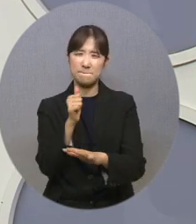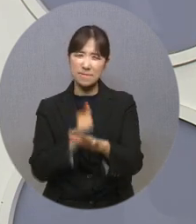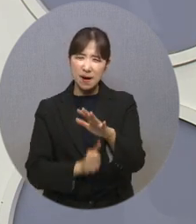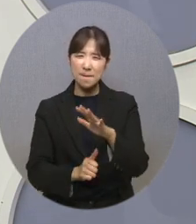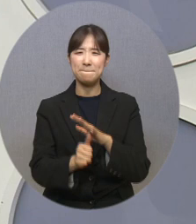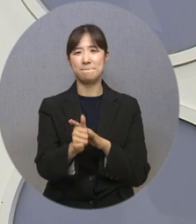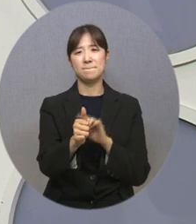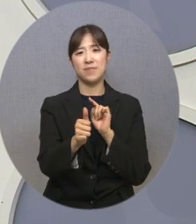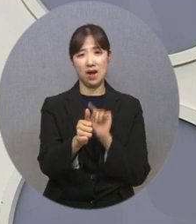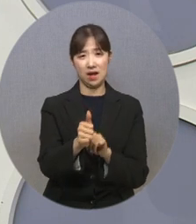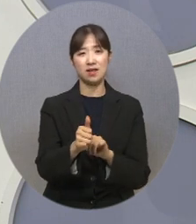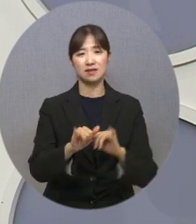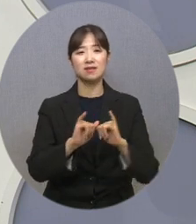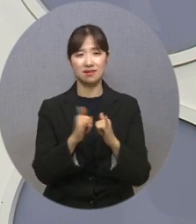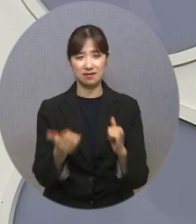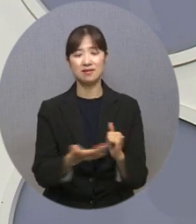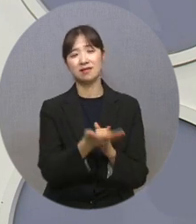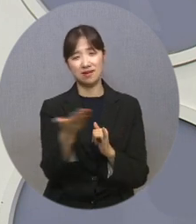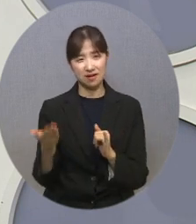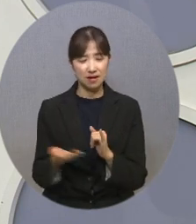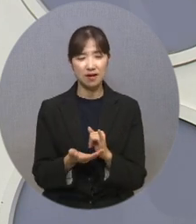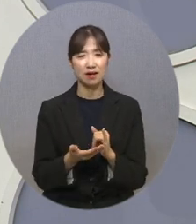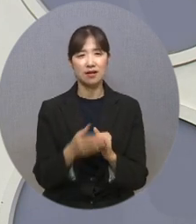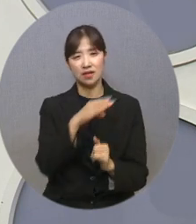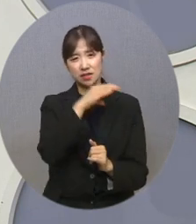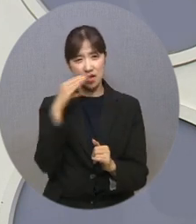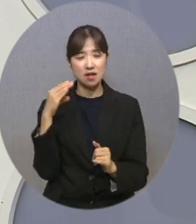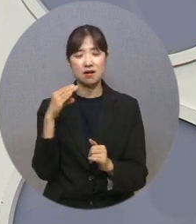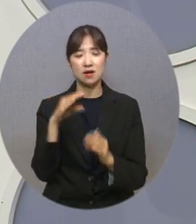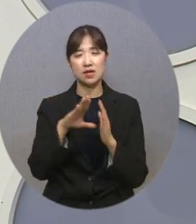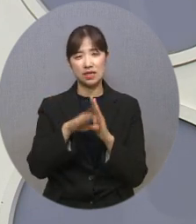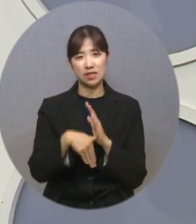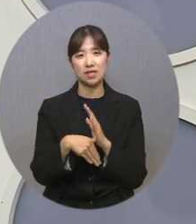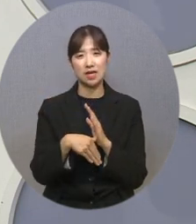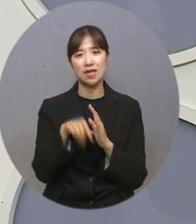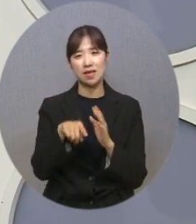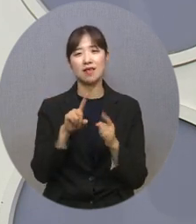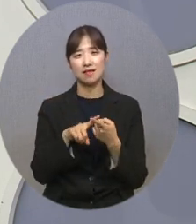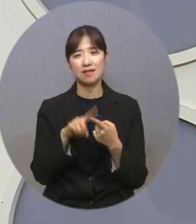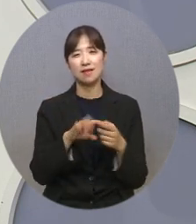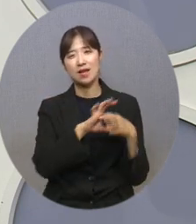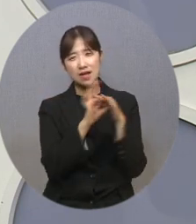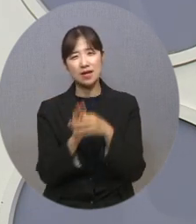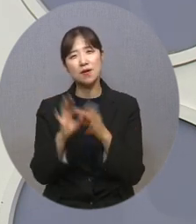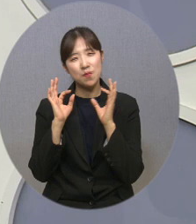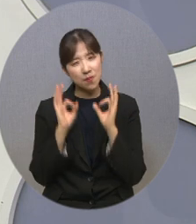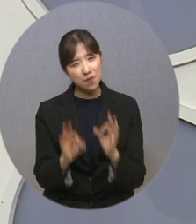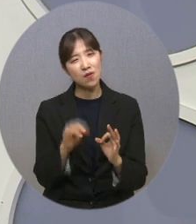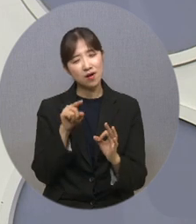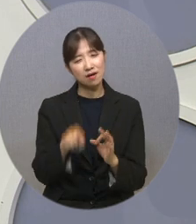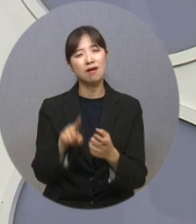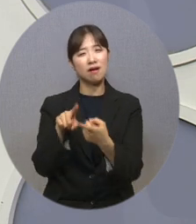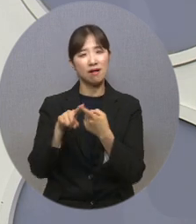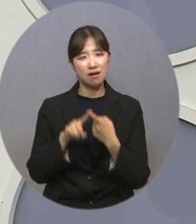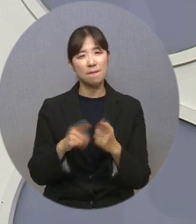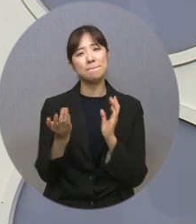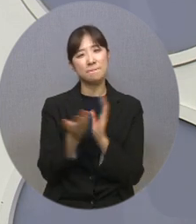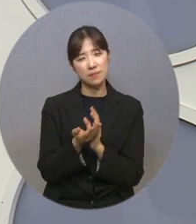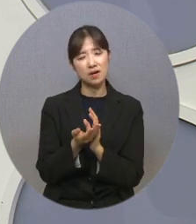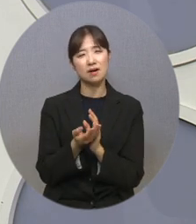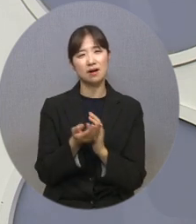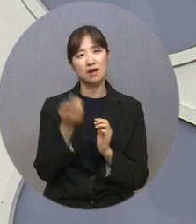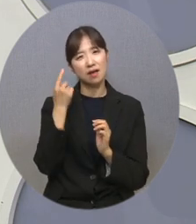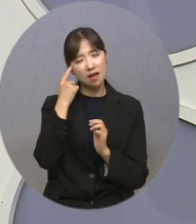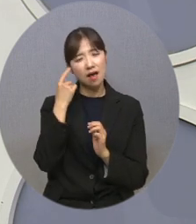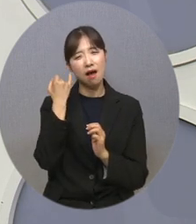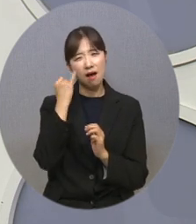앞에서 나가시는 분들이 제대로 그 시대의 흐름을 보고 그 시대 정신을 걸맞는